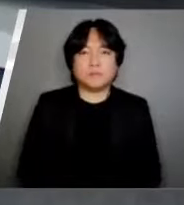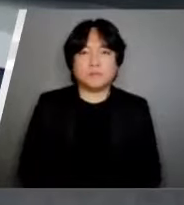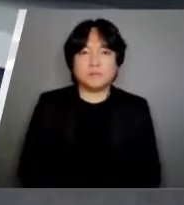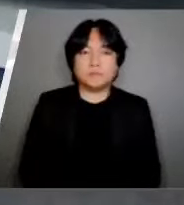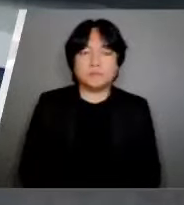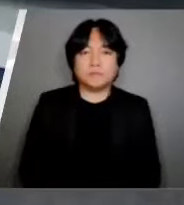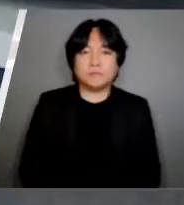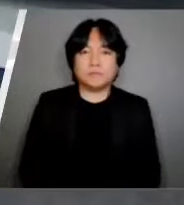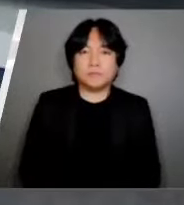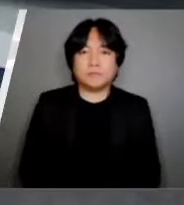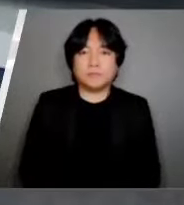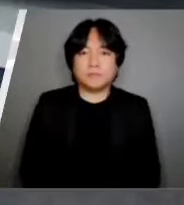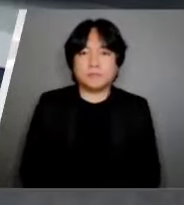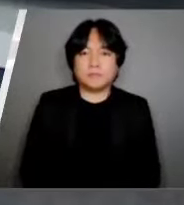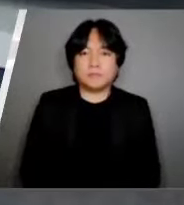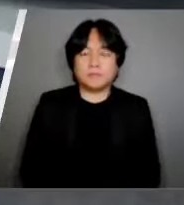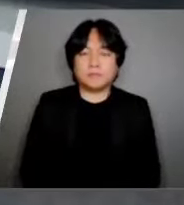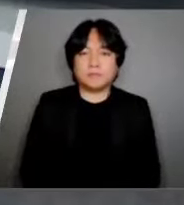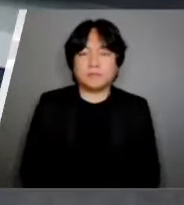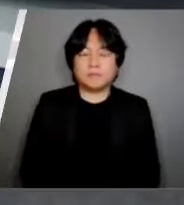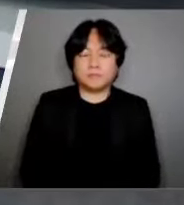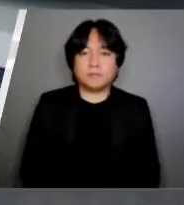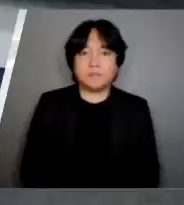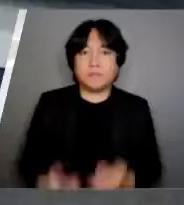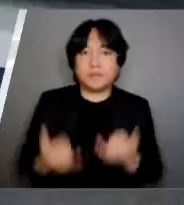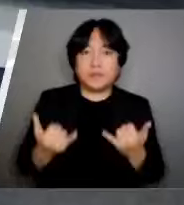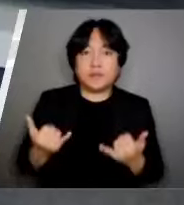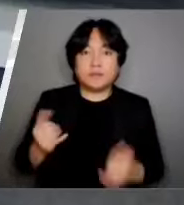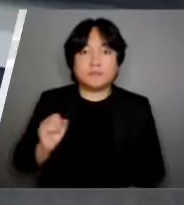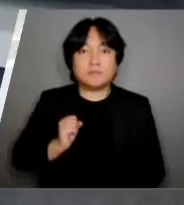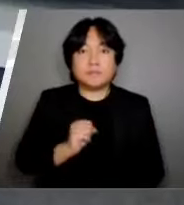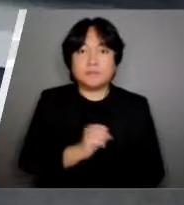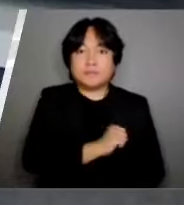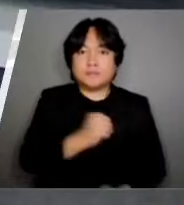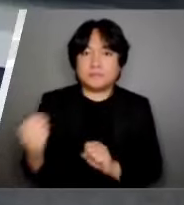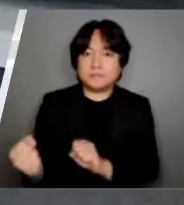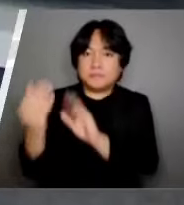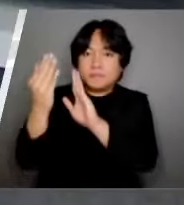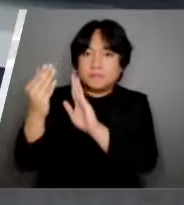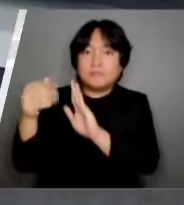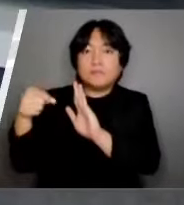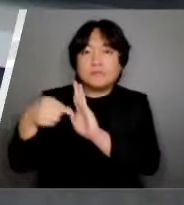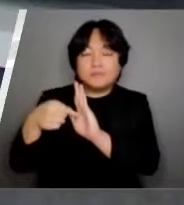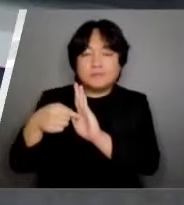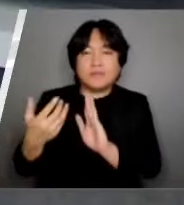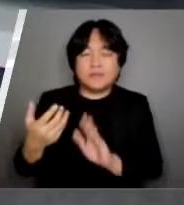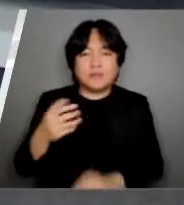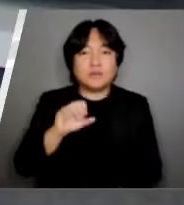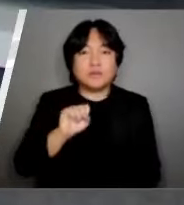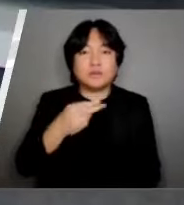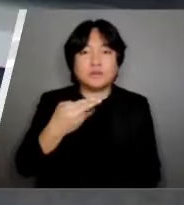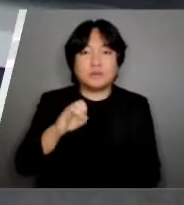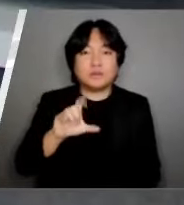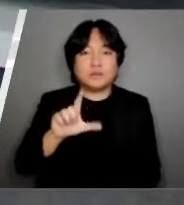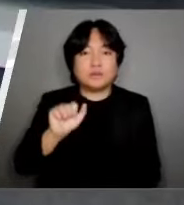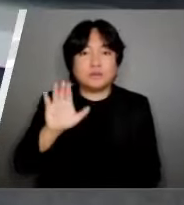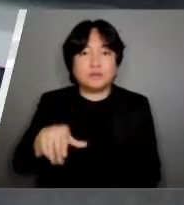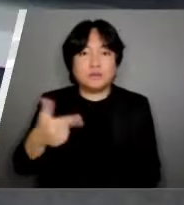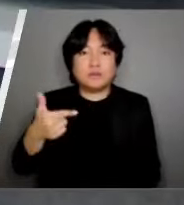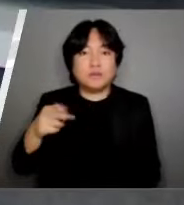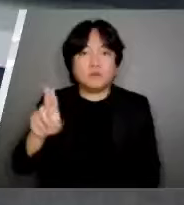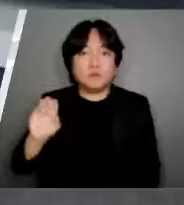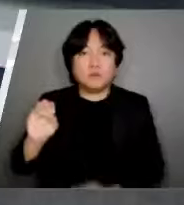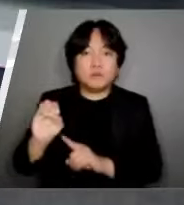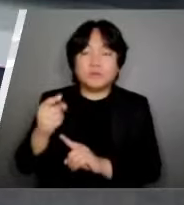kanyang unang pagharap sa Senado, inamin ni Sheila Guo na ipinanganak siya sa China. Sinabi rin niya na hindi raw sila tunay na